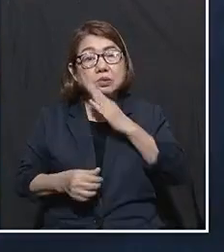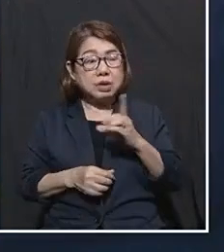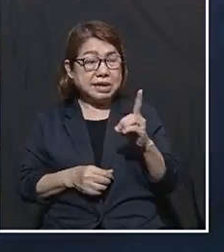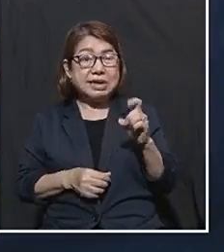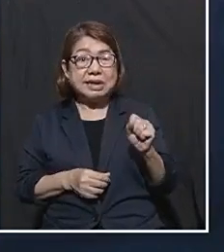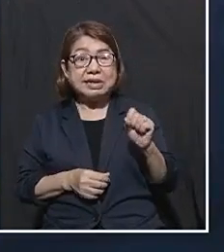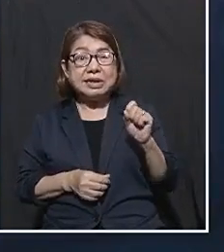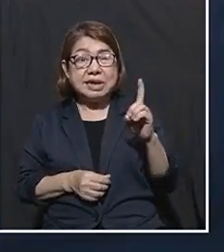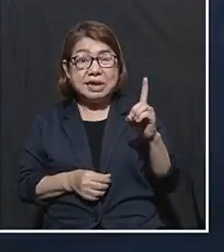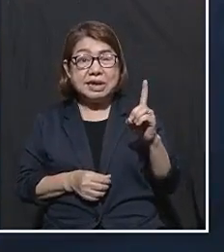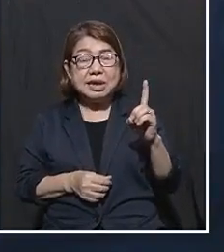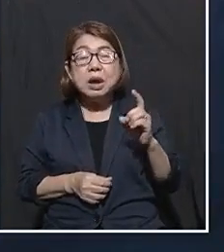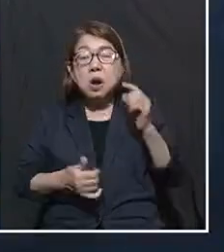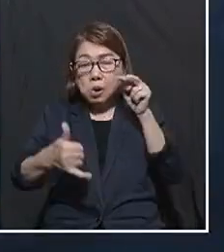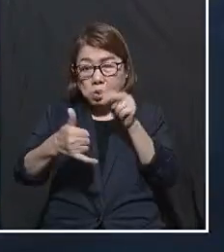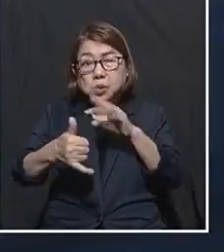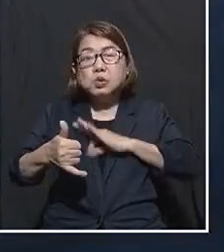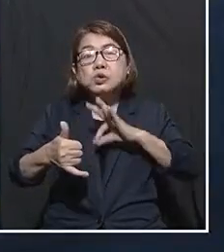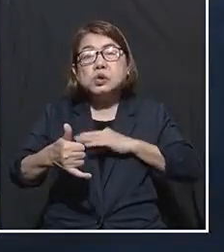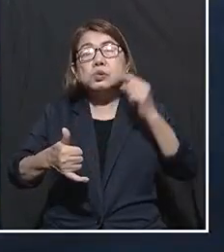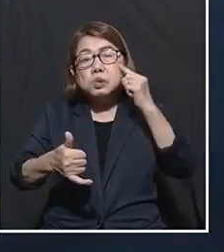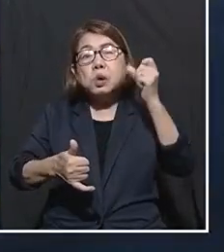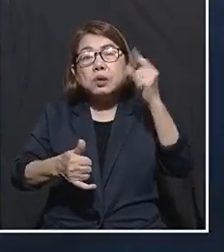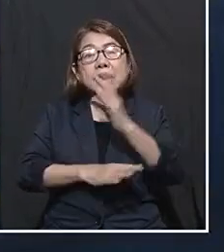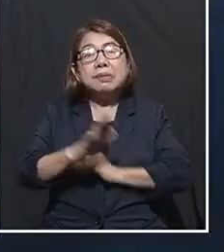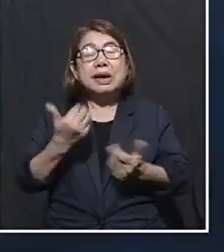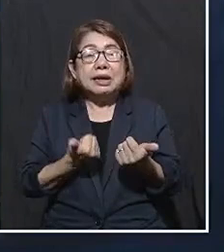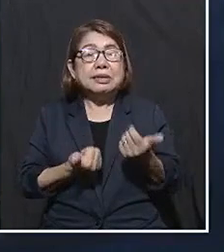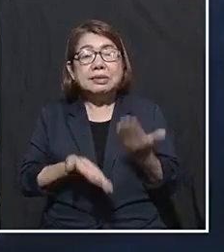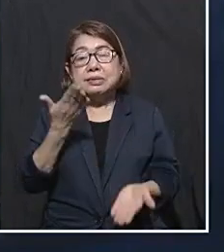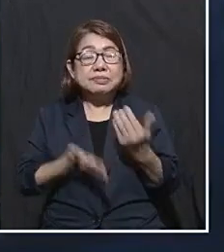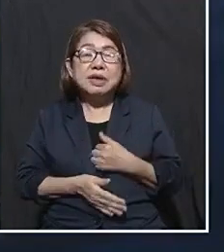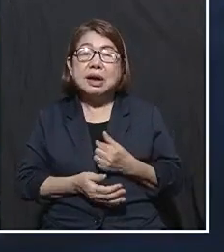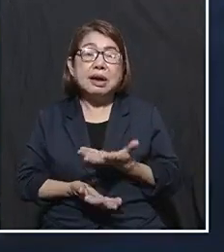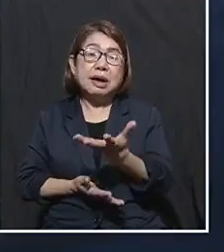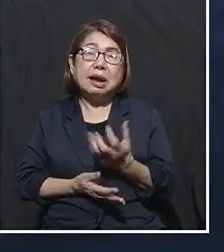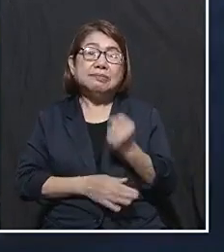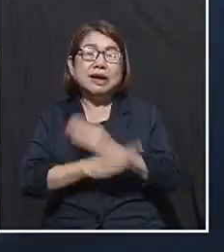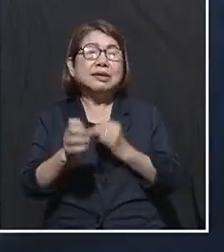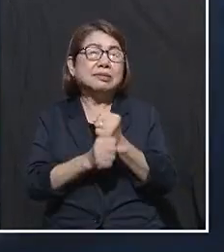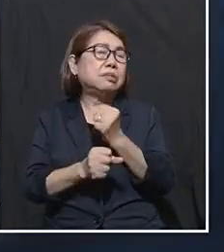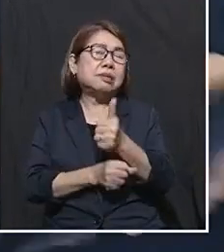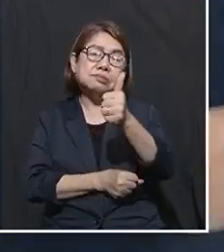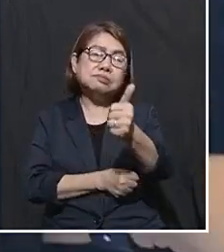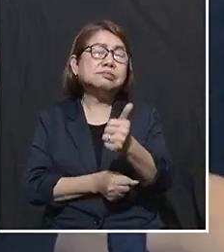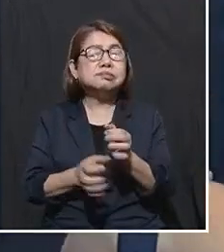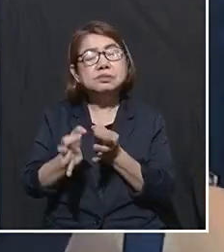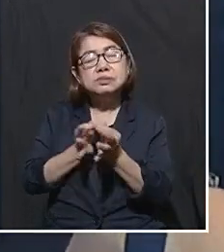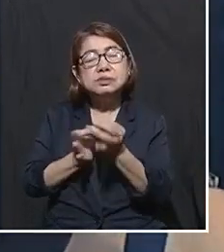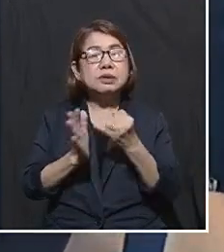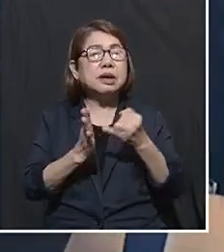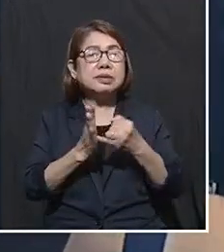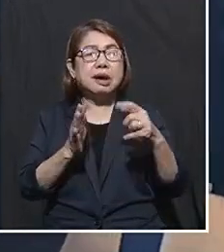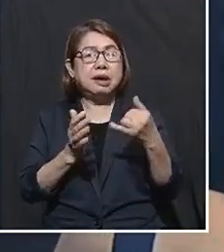แล้วเนี่ยการที่หน่วยงานจะรับคนพิการเข้ามาทำงานเนี่ยมันเป็นเรื่องง่ายเลยครับครับ ครับครับ ข